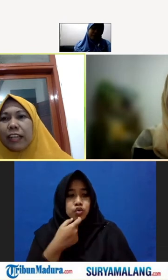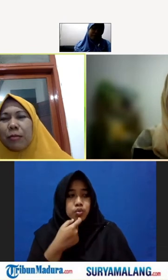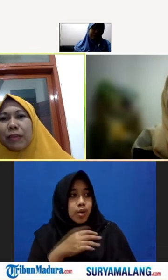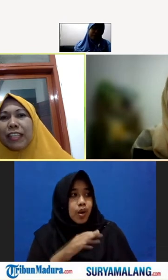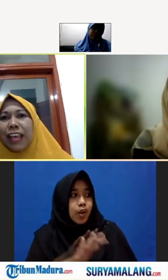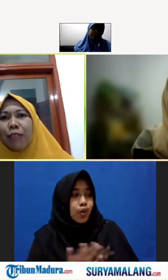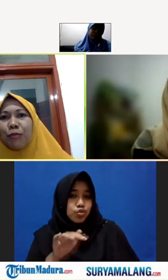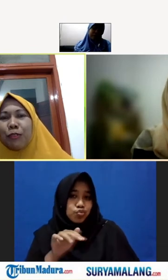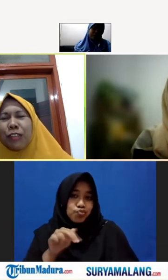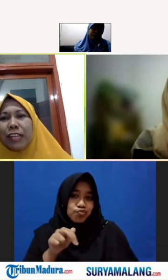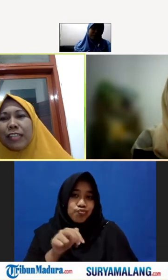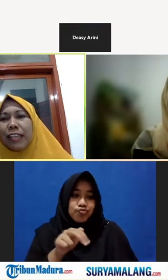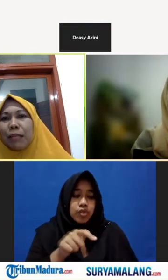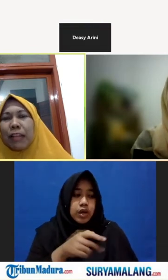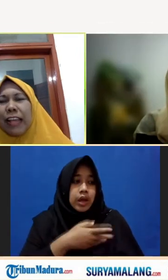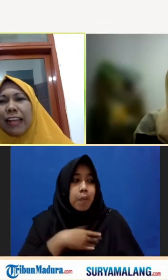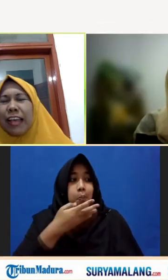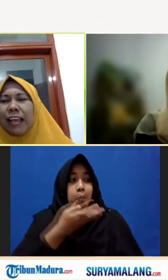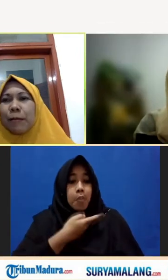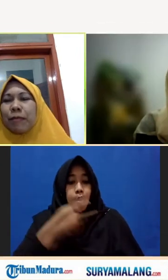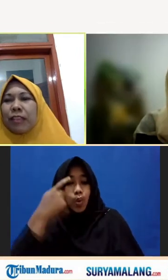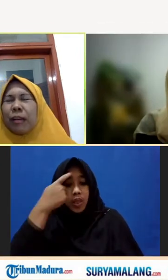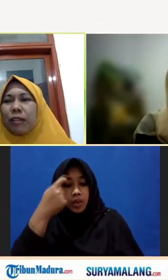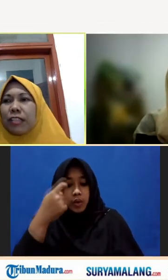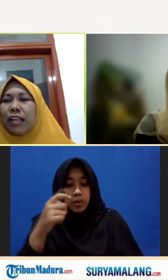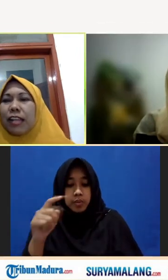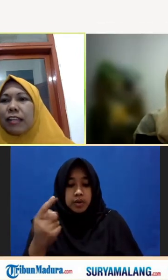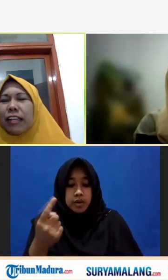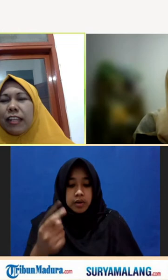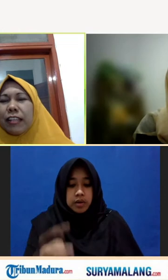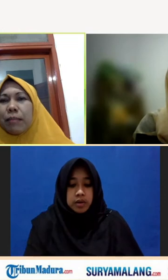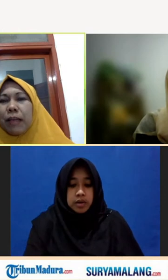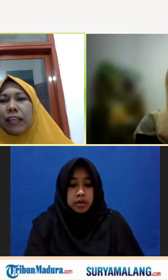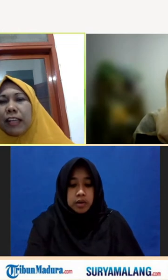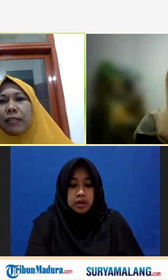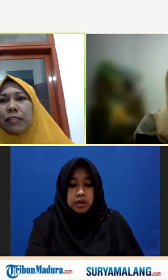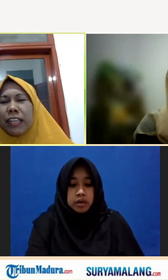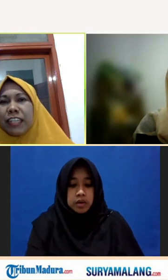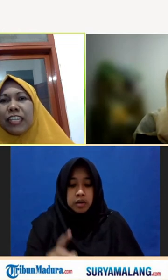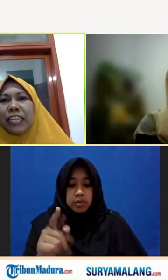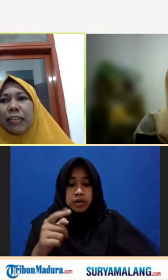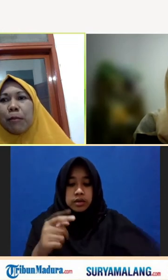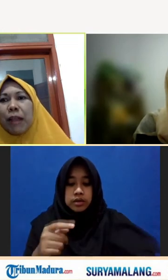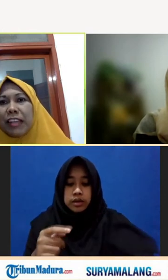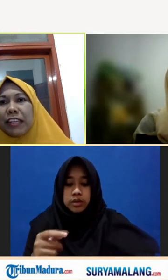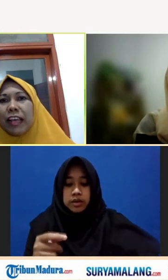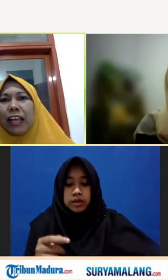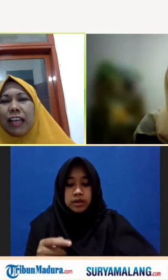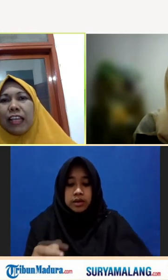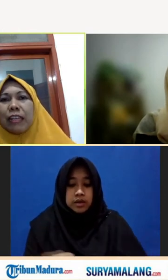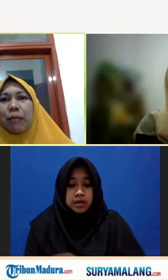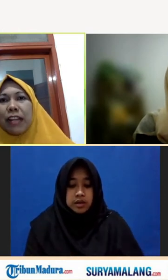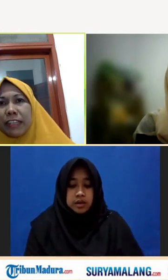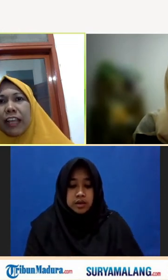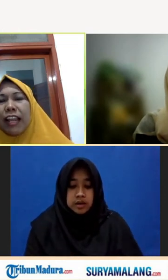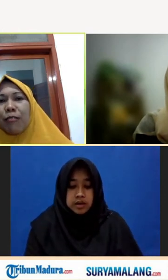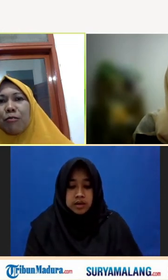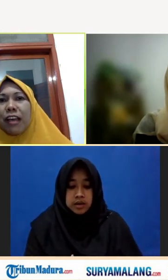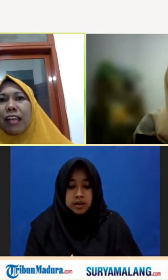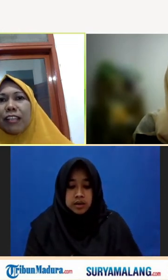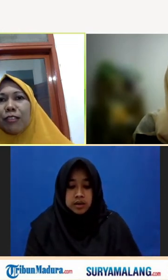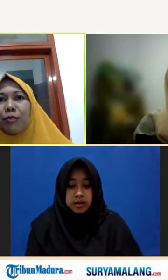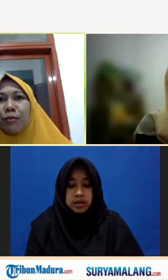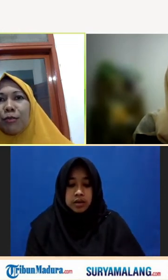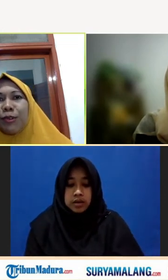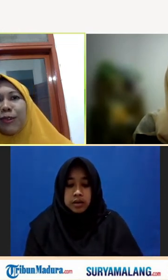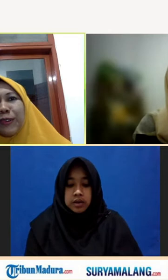Kan dia kepingin tahu, Bu. Itu kan saya larang. Nggak boleh ke sana, Dek. Nanti bayar, bisa gini-gini. Malah dia